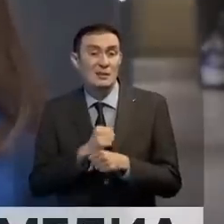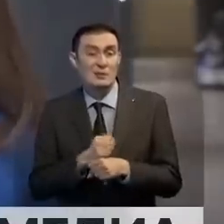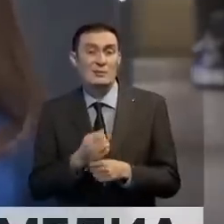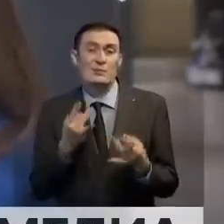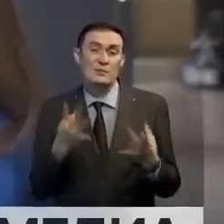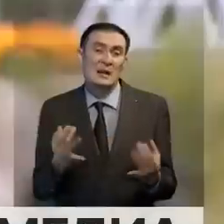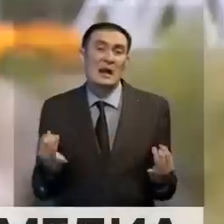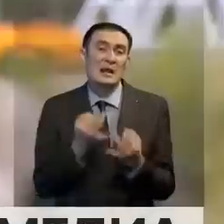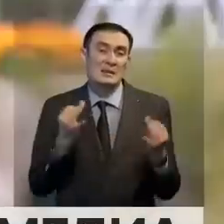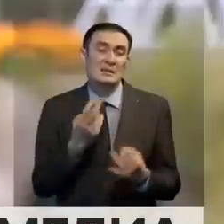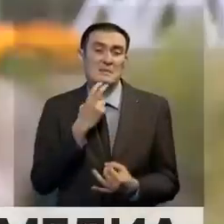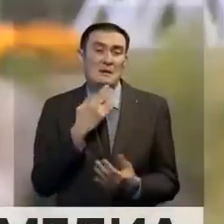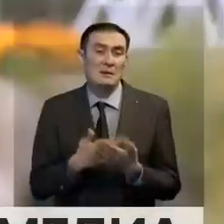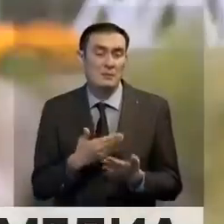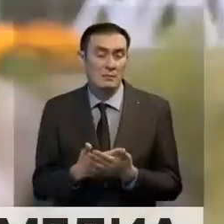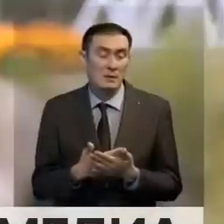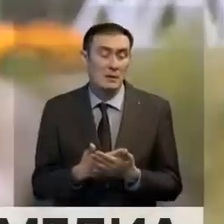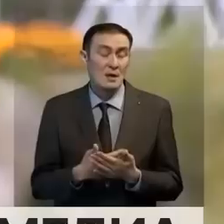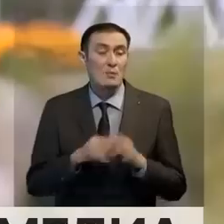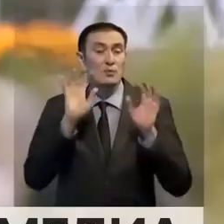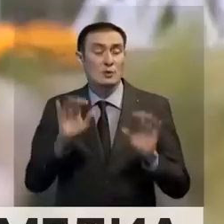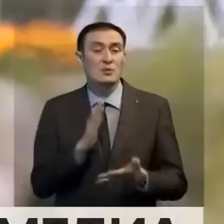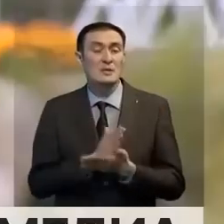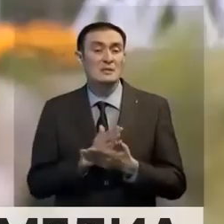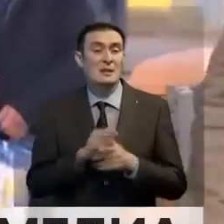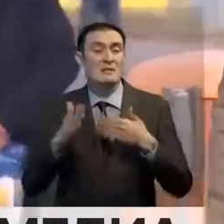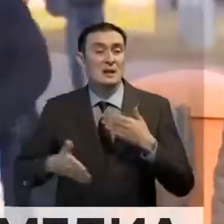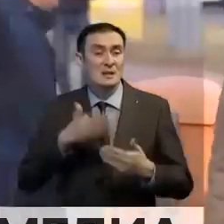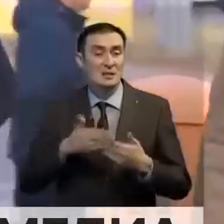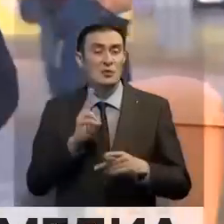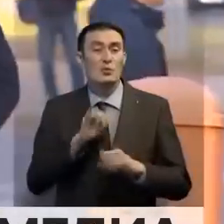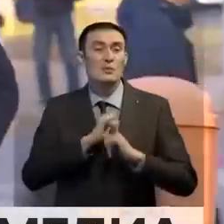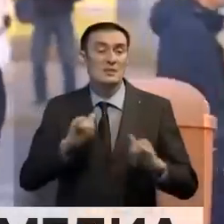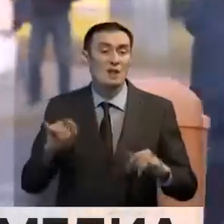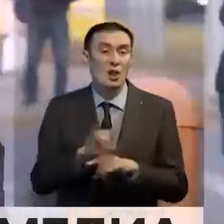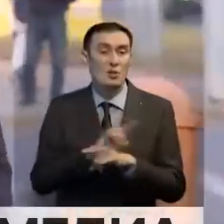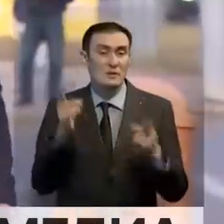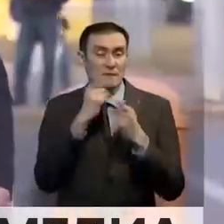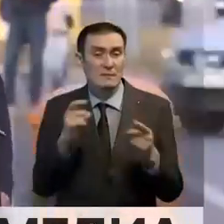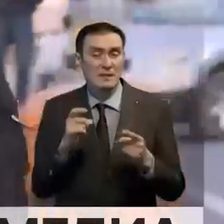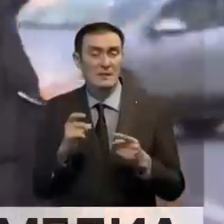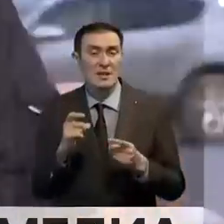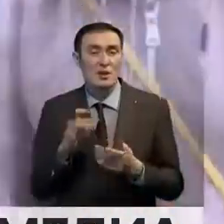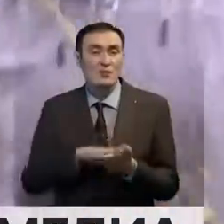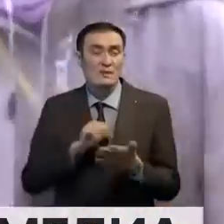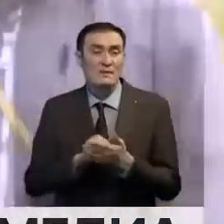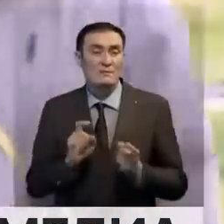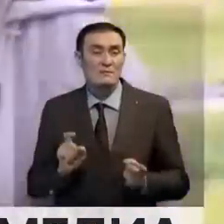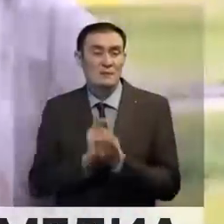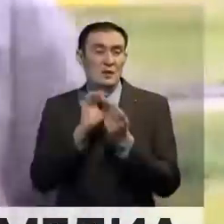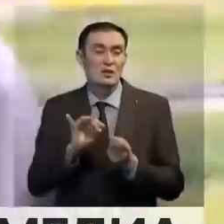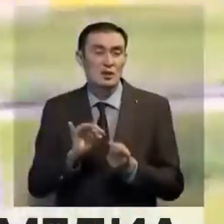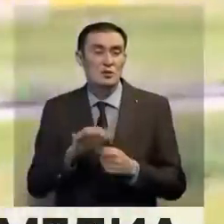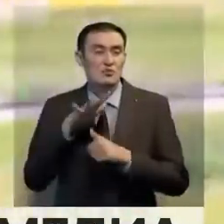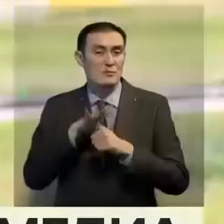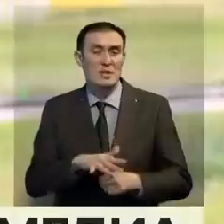смеха, веселья. Законодательством предусмотрено наказание за распространение ложной информации, разжигание межнациональной розни и ущемление